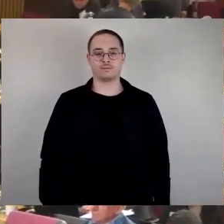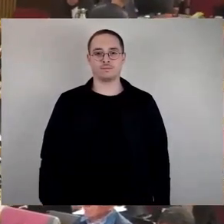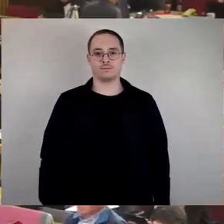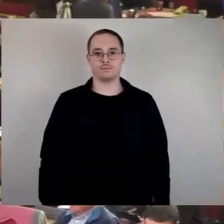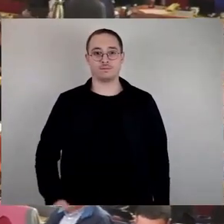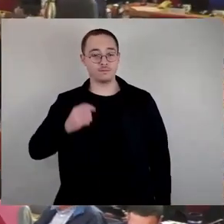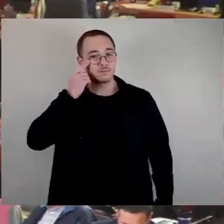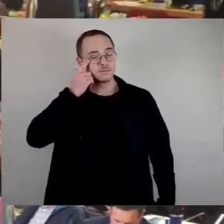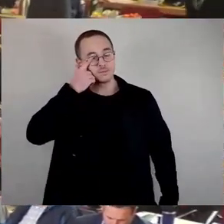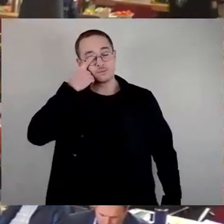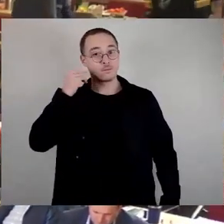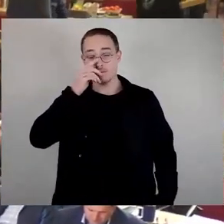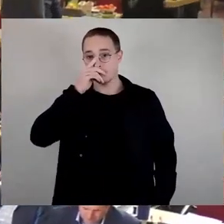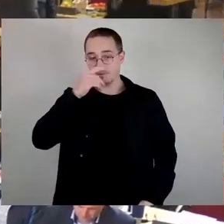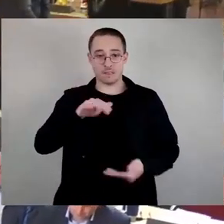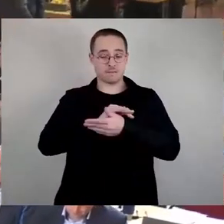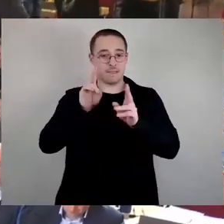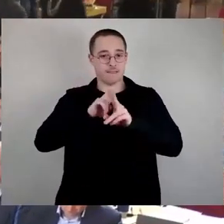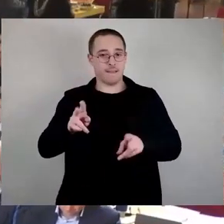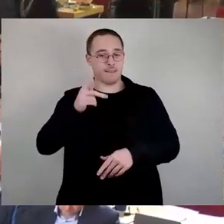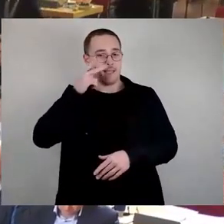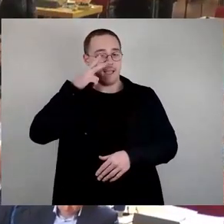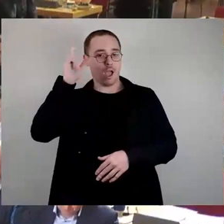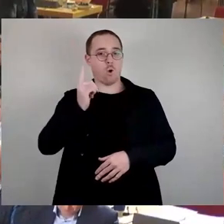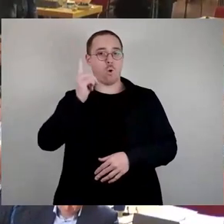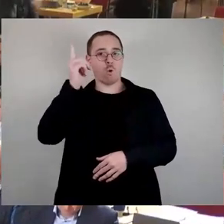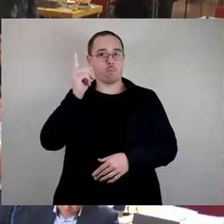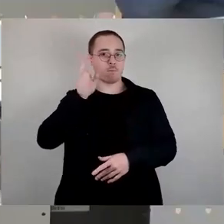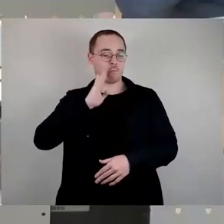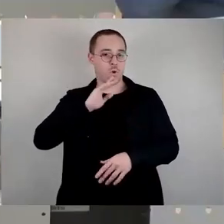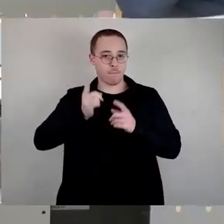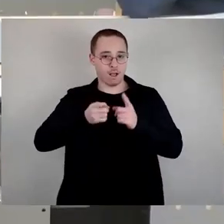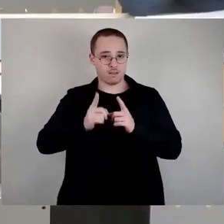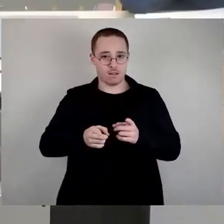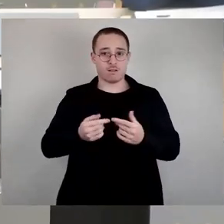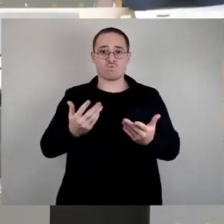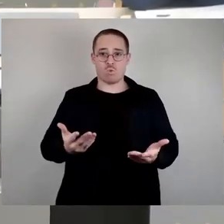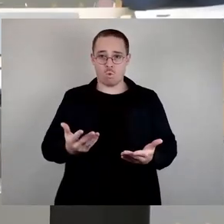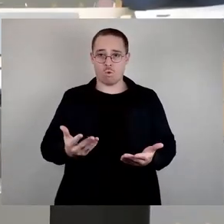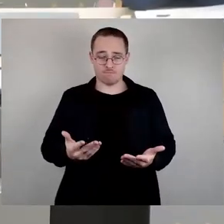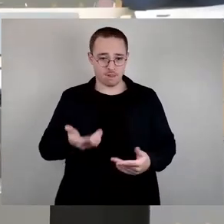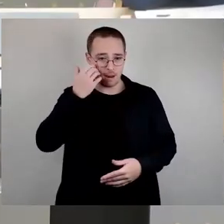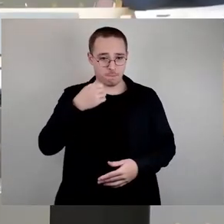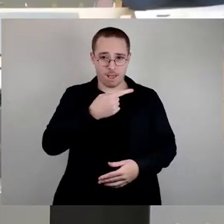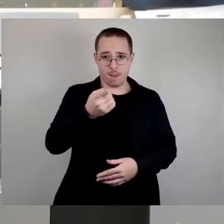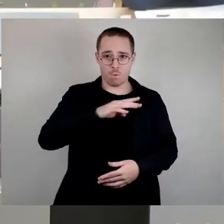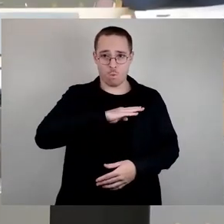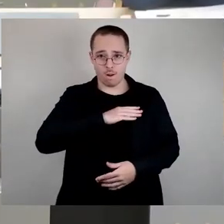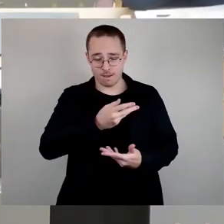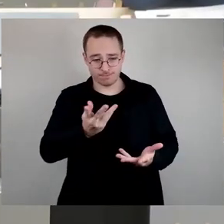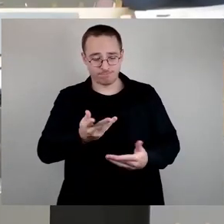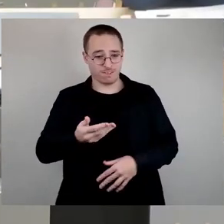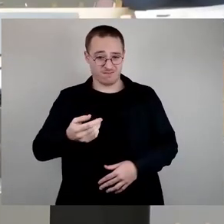Ja, sehr geehrter Herr Oberbürgermeister, liebe Stadträtinnen, liebe Stadträte, also für die Linke ist hier entscheidend gewesen das Votum des Stadtbezirksbeirates, was